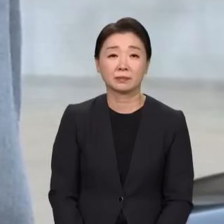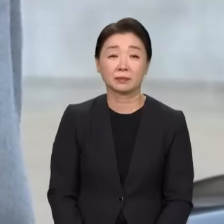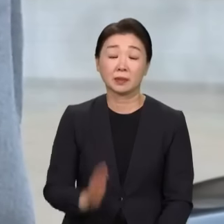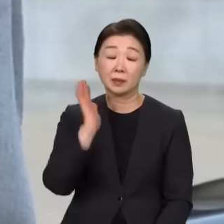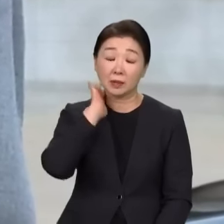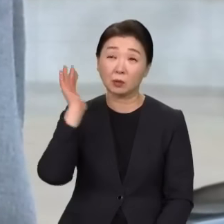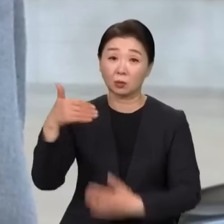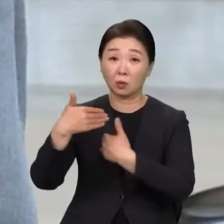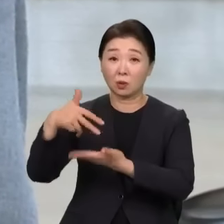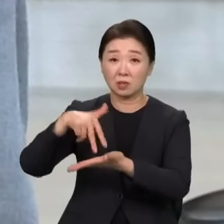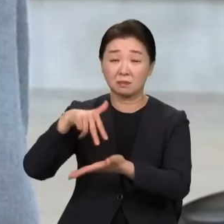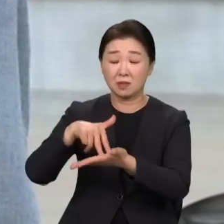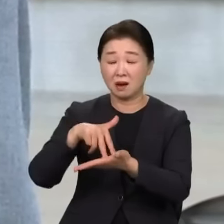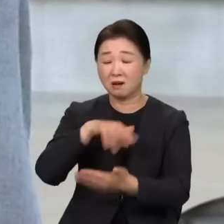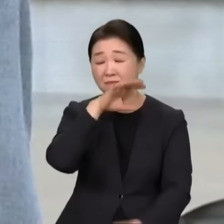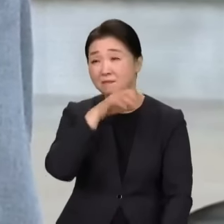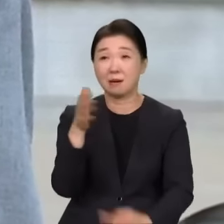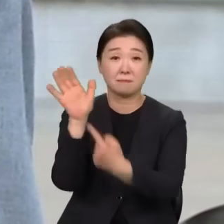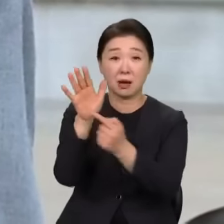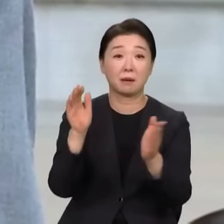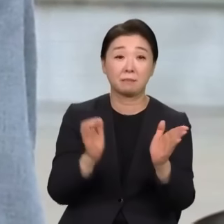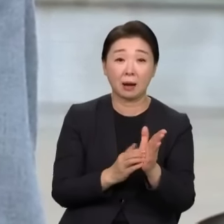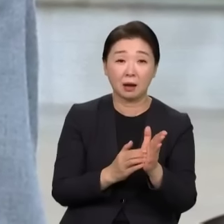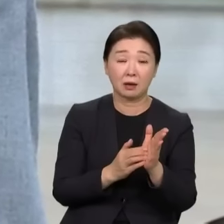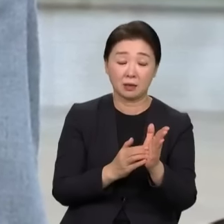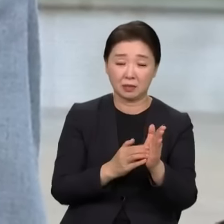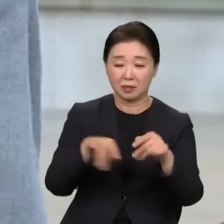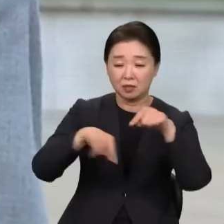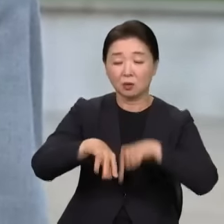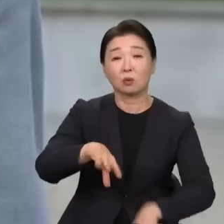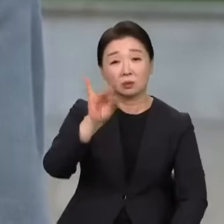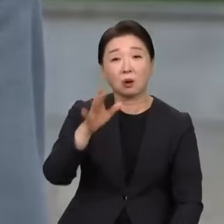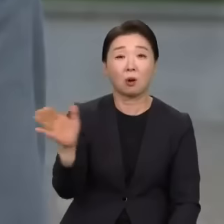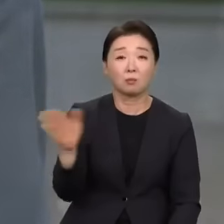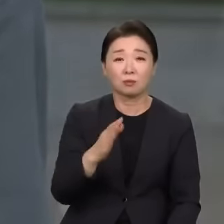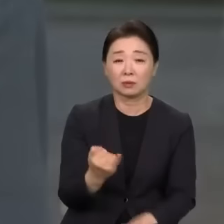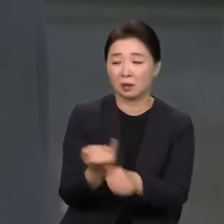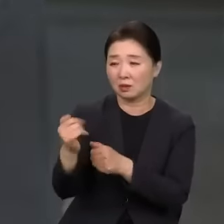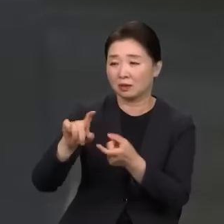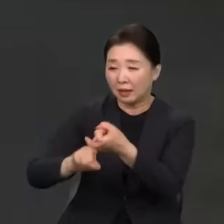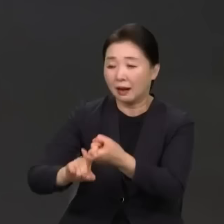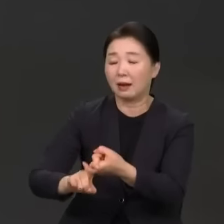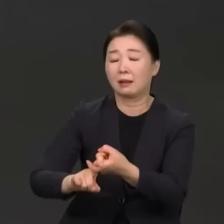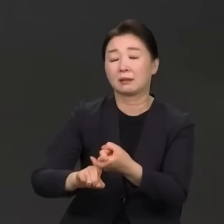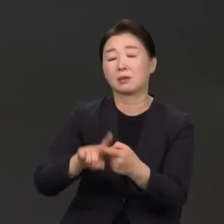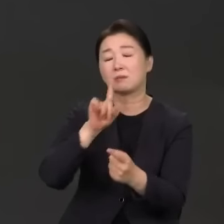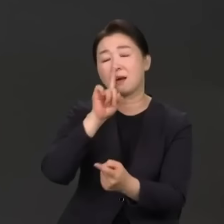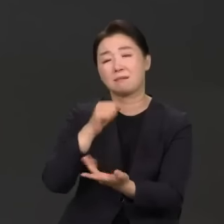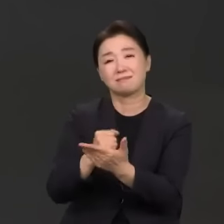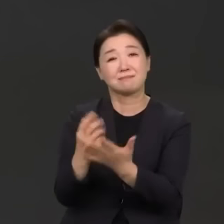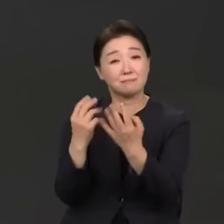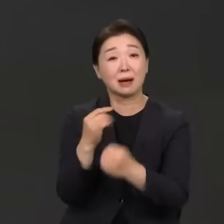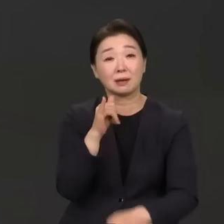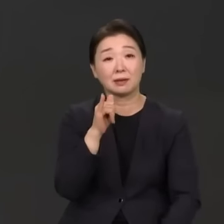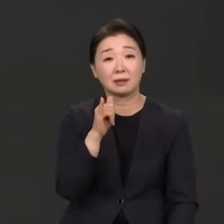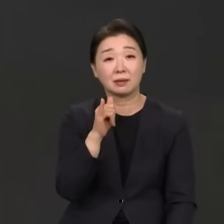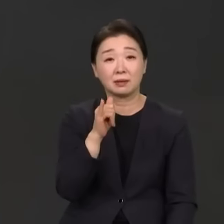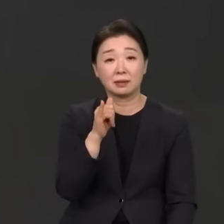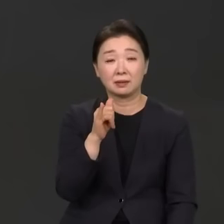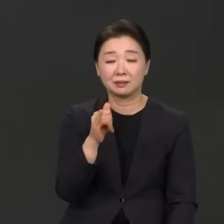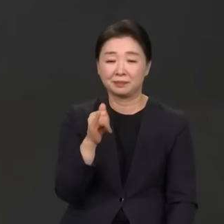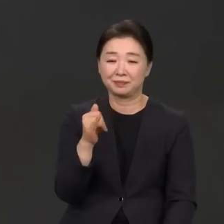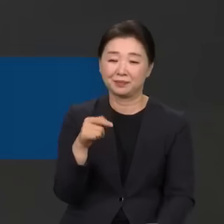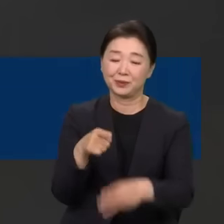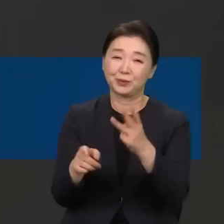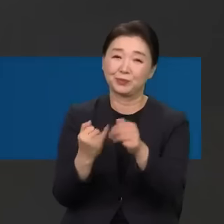이렇게 대통령실은 반박하고 있습니다만 정권 초기부터 여사 라인에 대한 이야기는 계속해서 나온 바 있습니다. 김건희